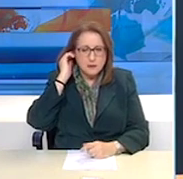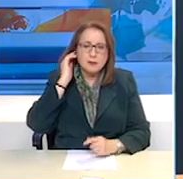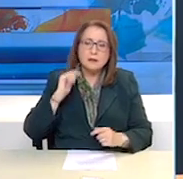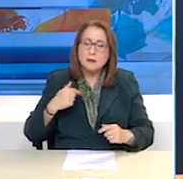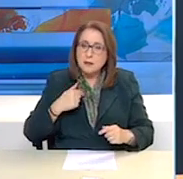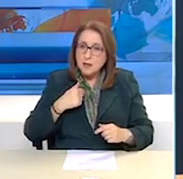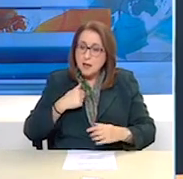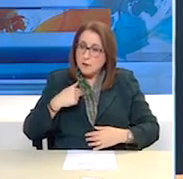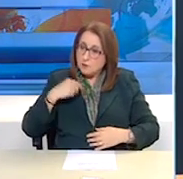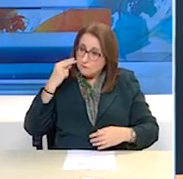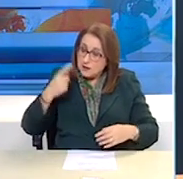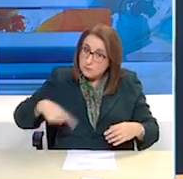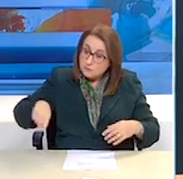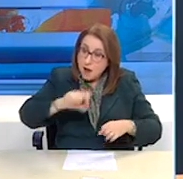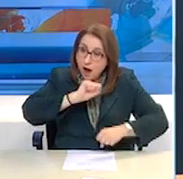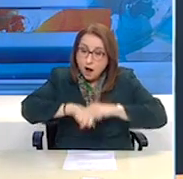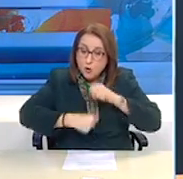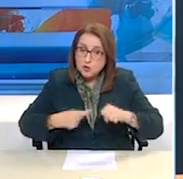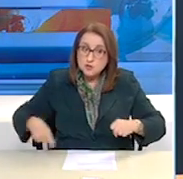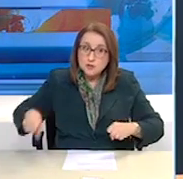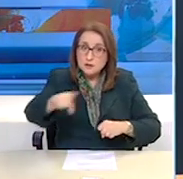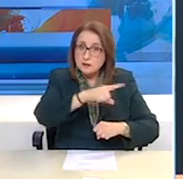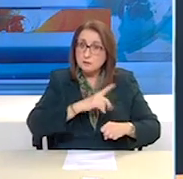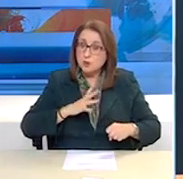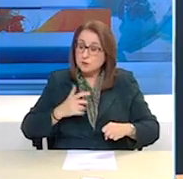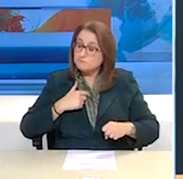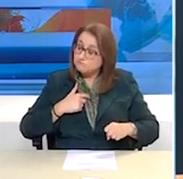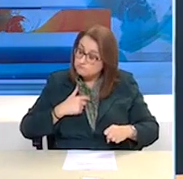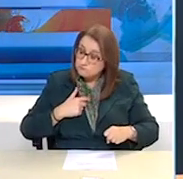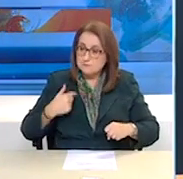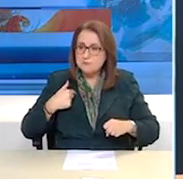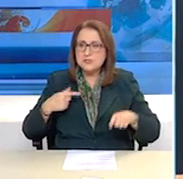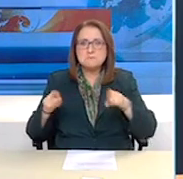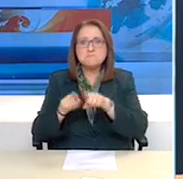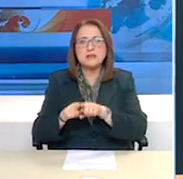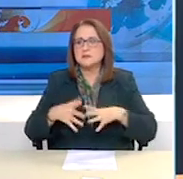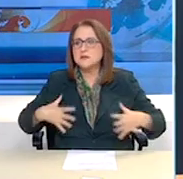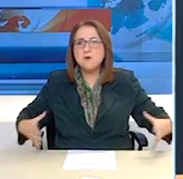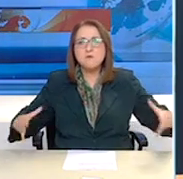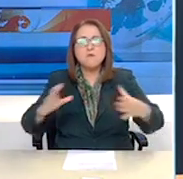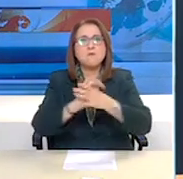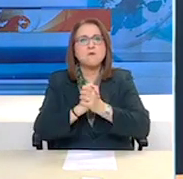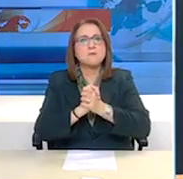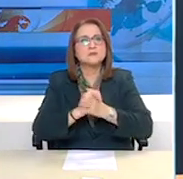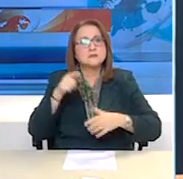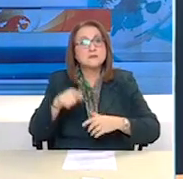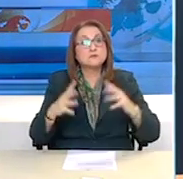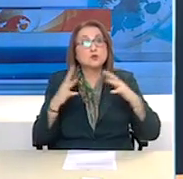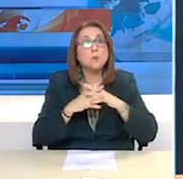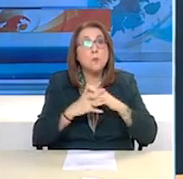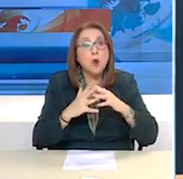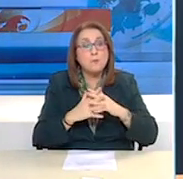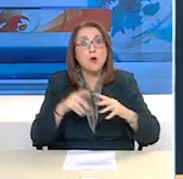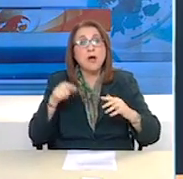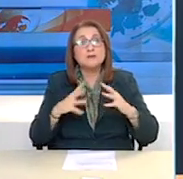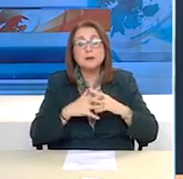θυσίες τους. Μαζί τους αγωνιζόμαστε καθημερινά, σε κάθε μάχη, σε αυτόν τον πόλεμο. Μαζί τους όλοι μαζί δείχνουμε επιμονή,